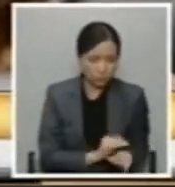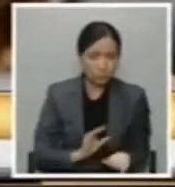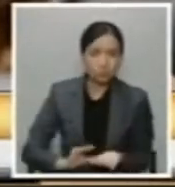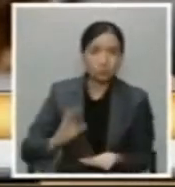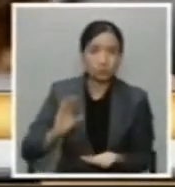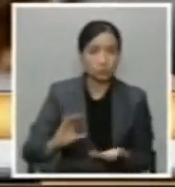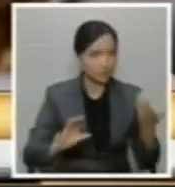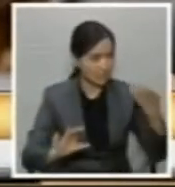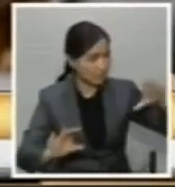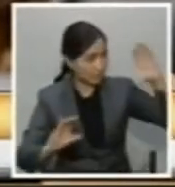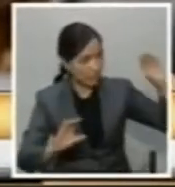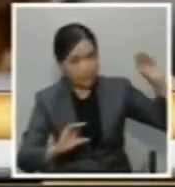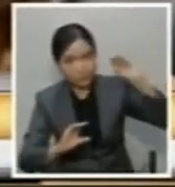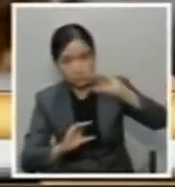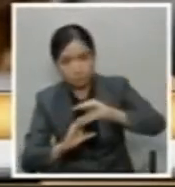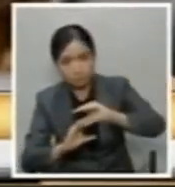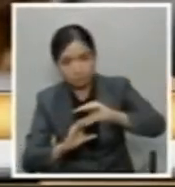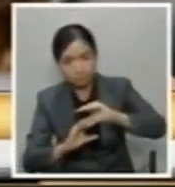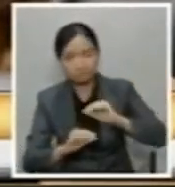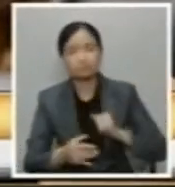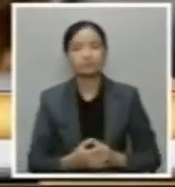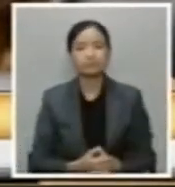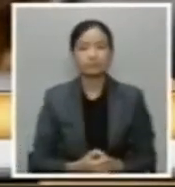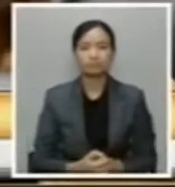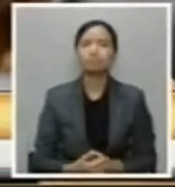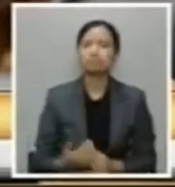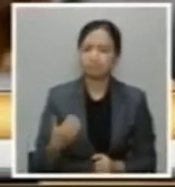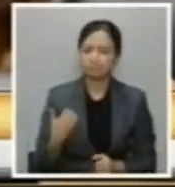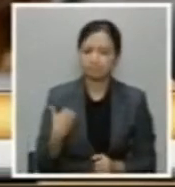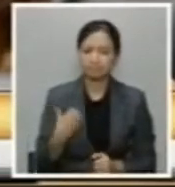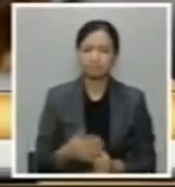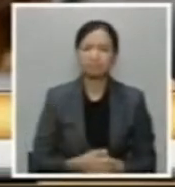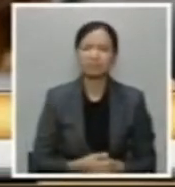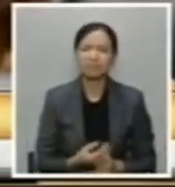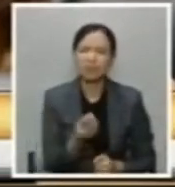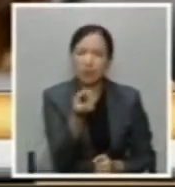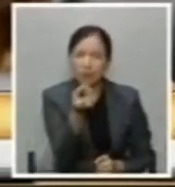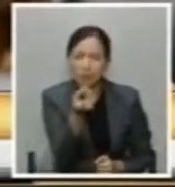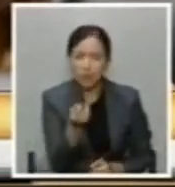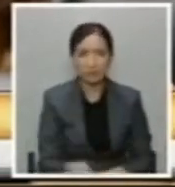ชาชนเงินออมและเงินสมทบเนี่ยโดยรวมมีผลตอบแทนเพียงแค่